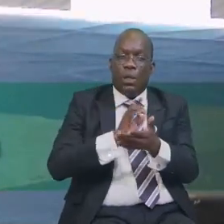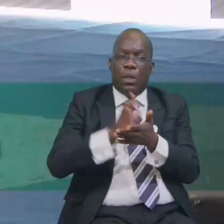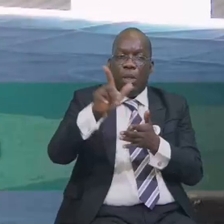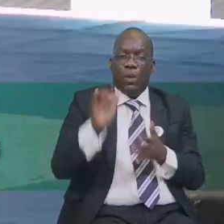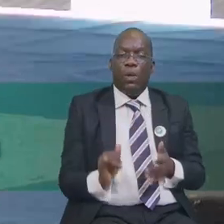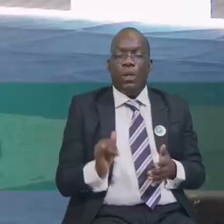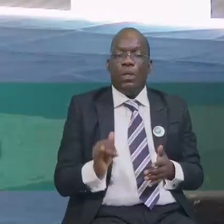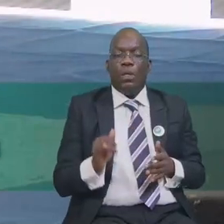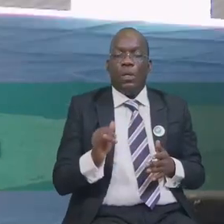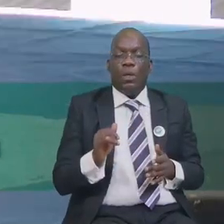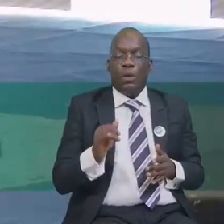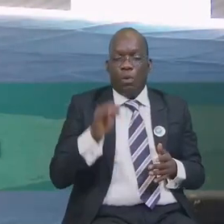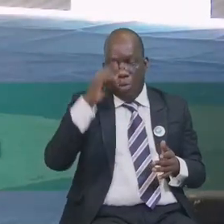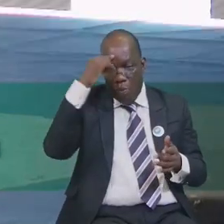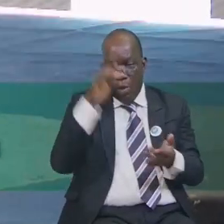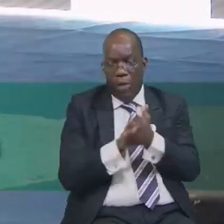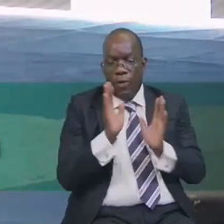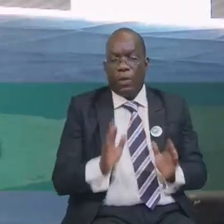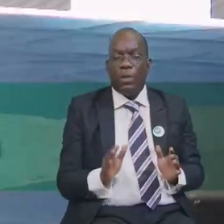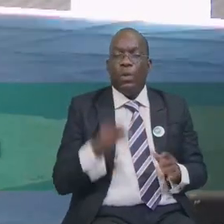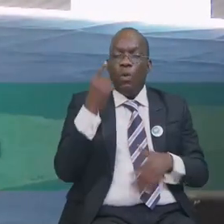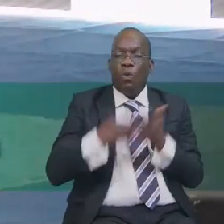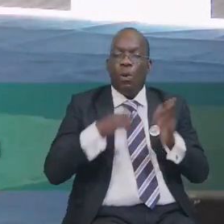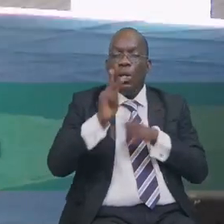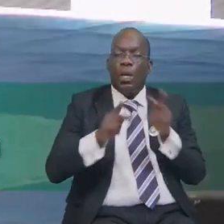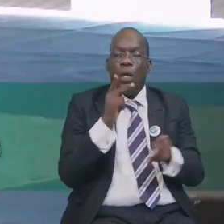La guérison d'Ézéchias. Quel type de guérison?